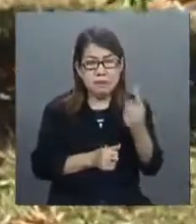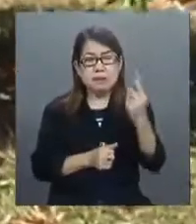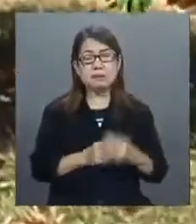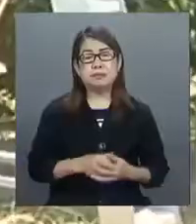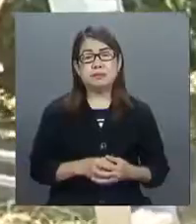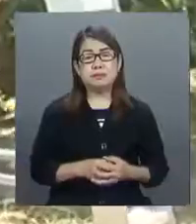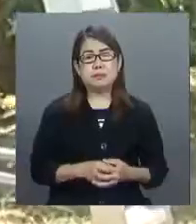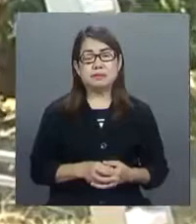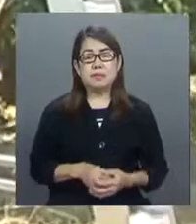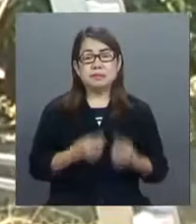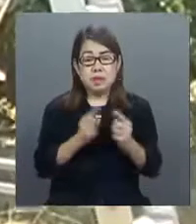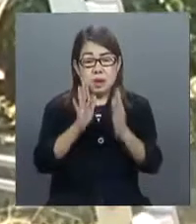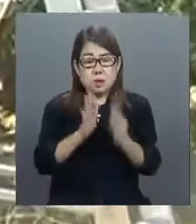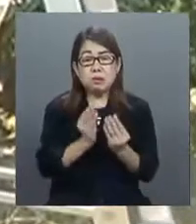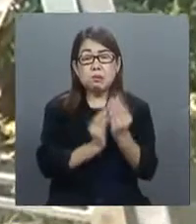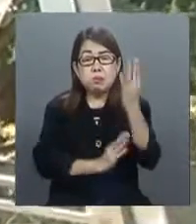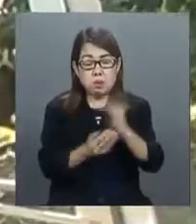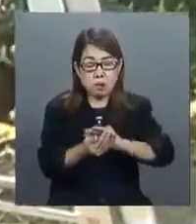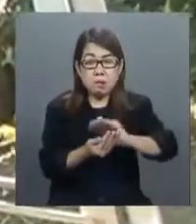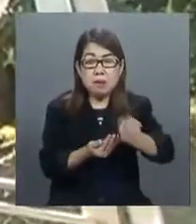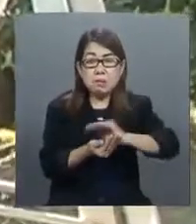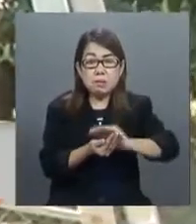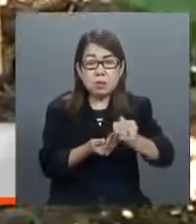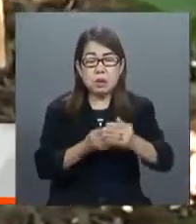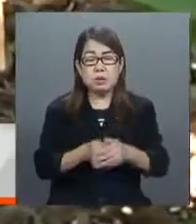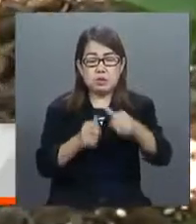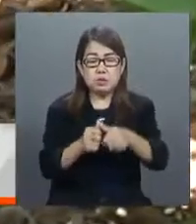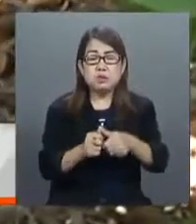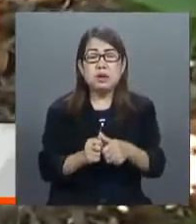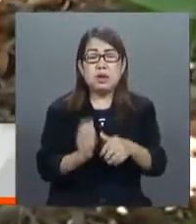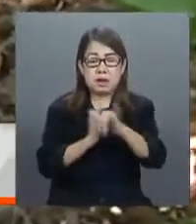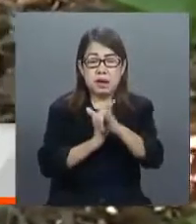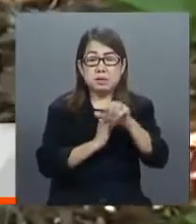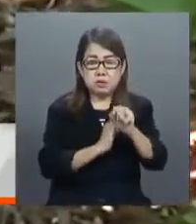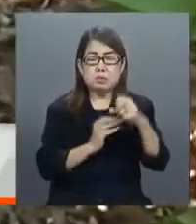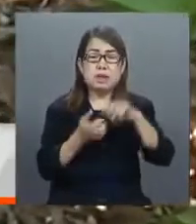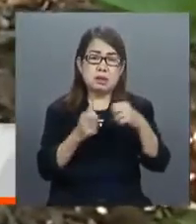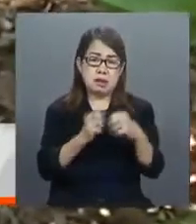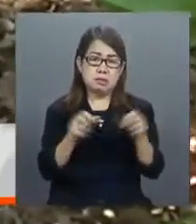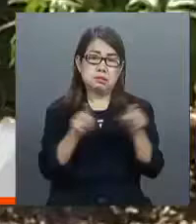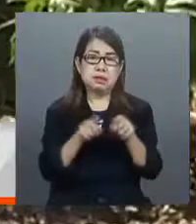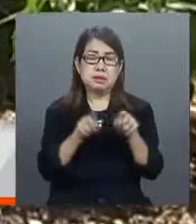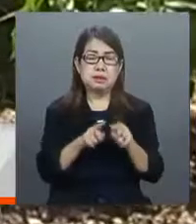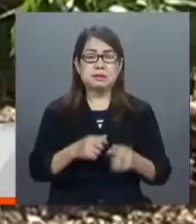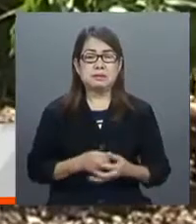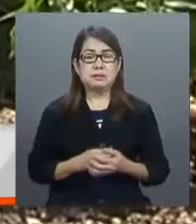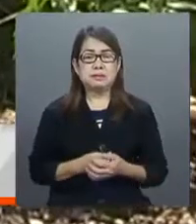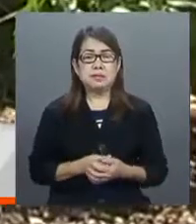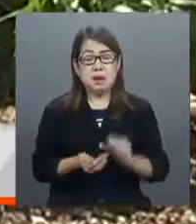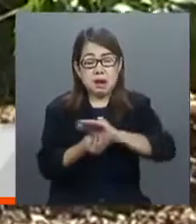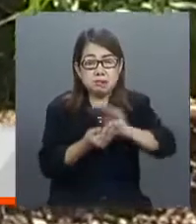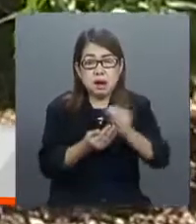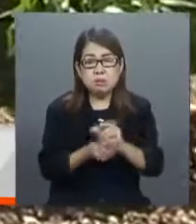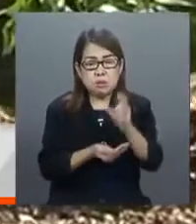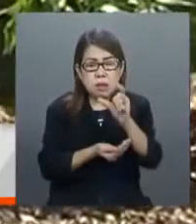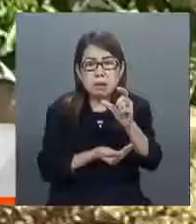ส่วนผู้ปลูกมะม่วงในตำบลกระจายอำเภอป่าติ้วจังหวัดยโสธรก็เริ่มได้รับผลกระทบจากภัยแล้งนะครับมะม่วงมีขนาด